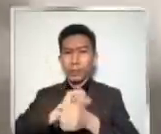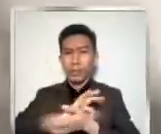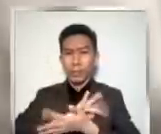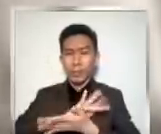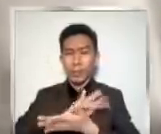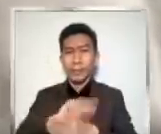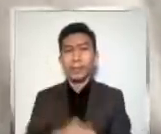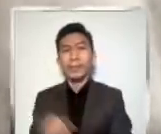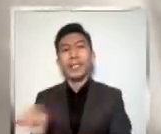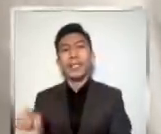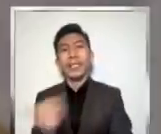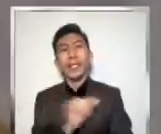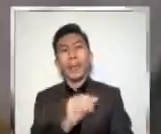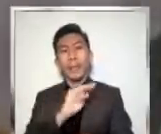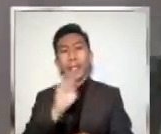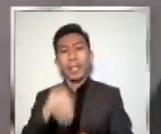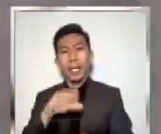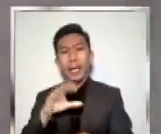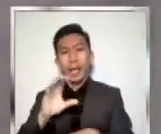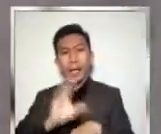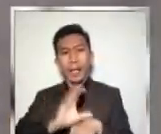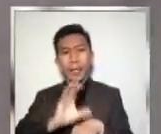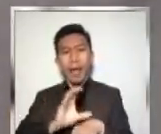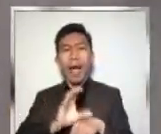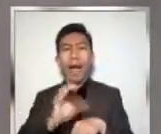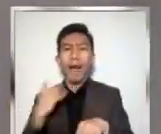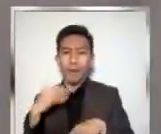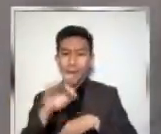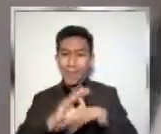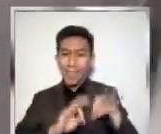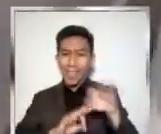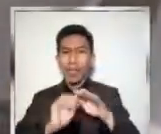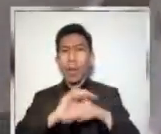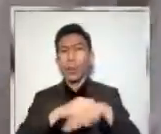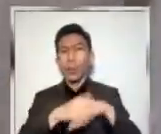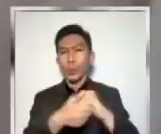ng washing of the feet, pero hindi ito bukas sa publiko.